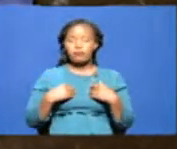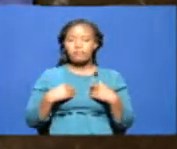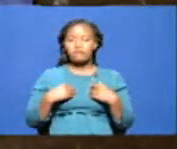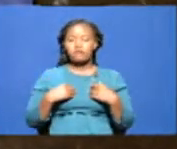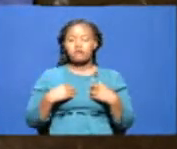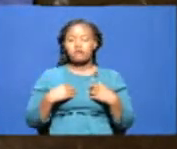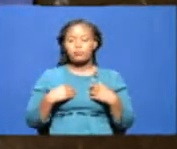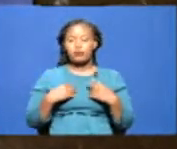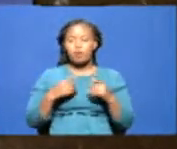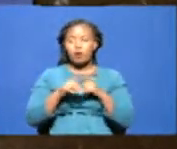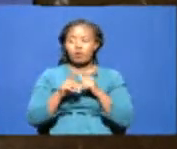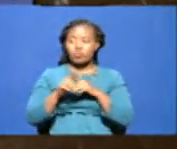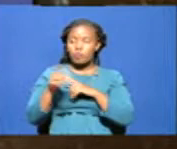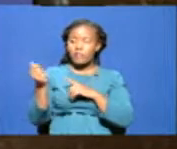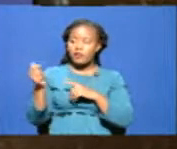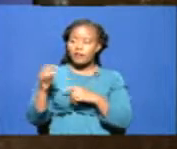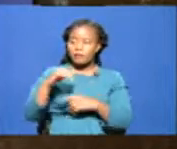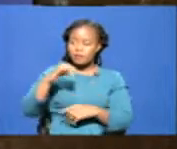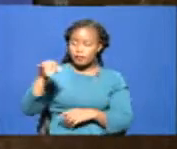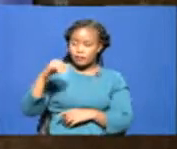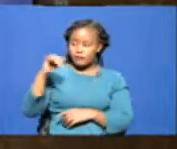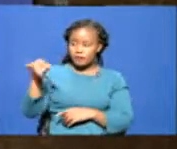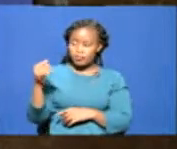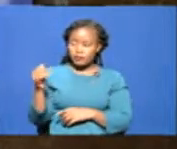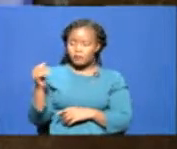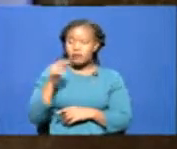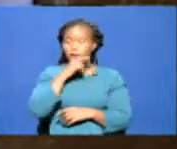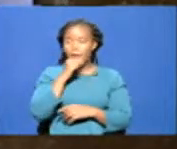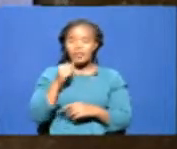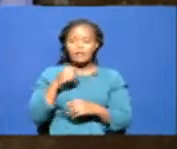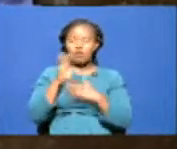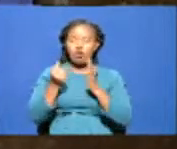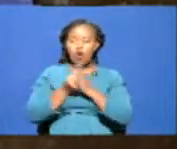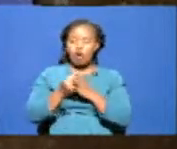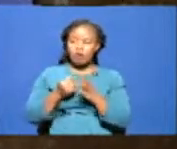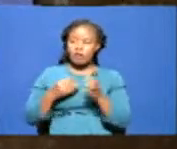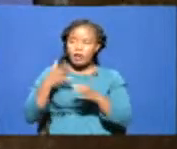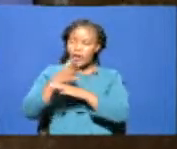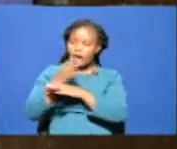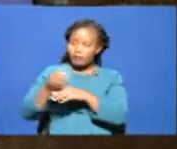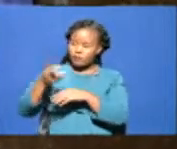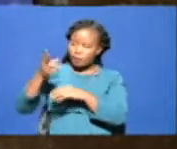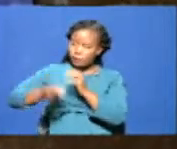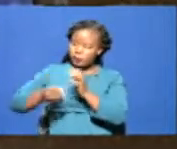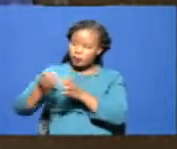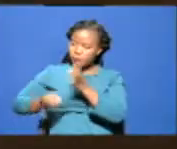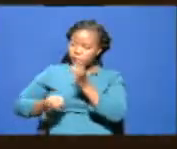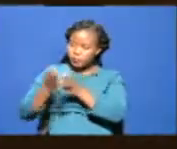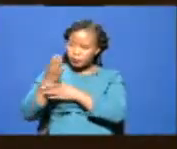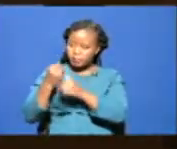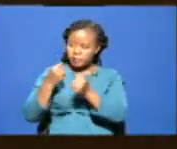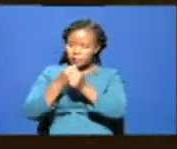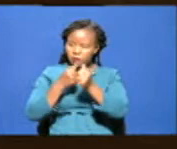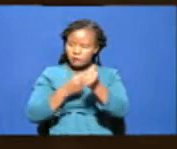vile yuko pale bwana Gigi Kariuki. Makofi ndio hayo baada ya kuweka jiwe la msingi.